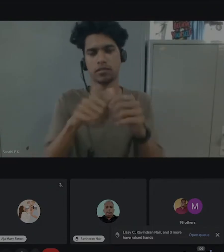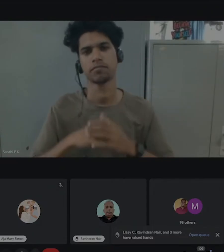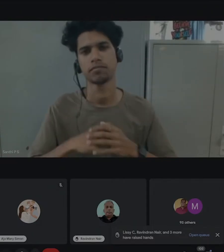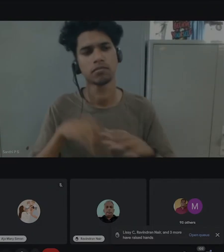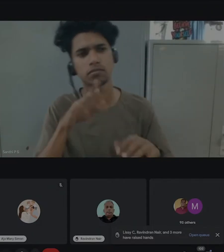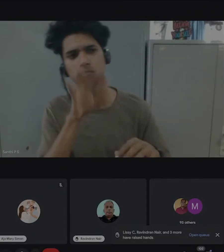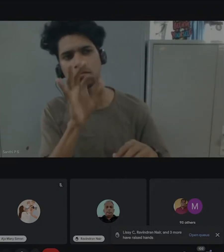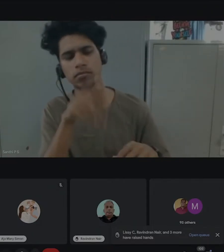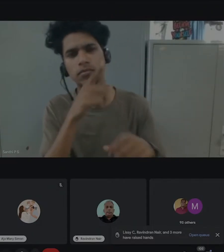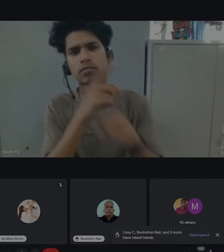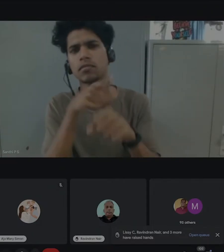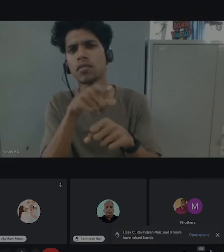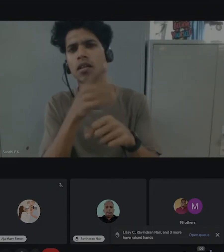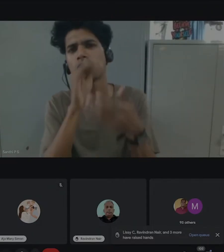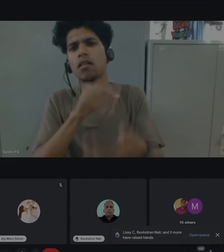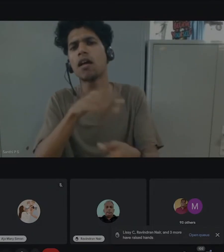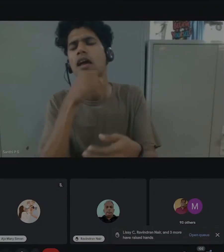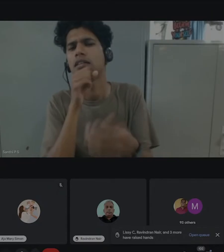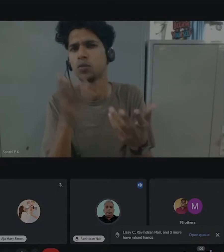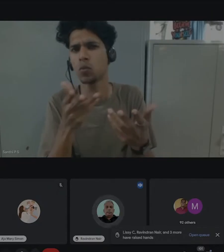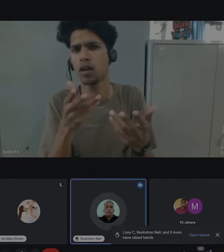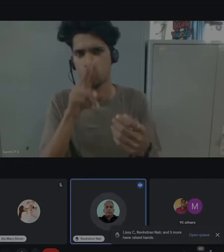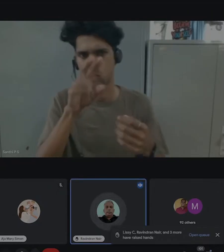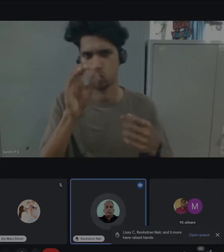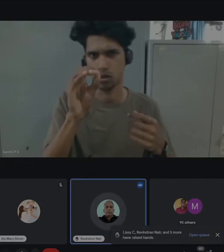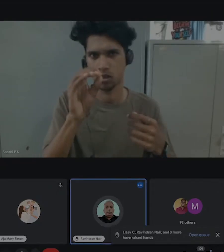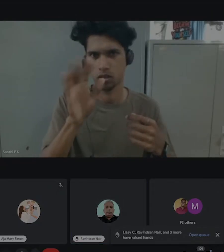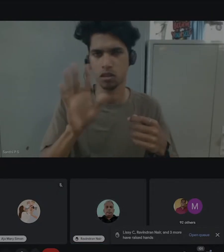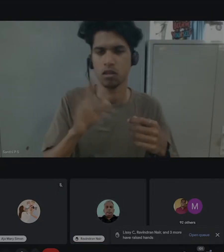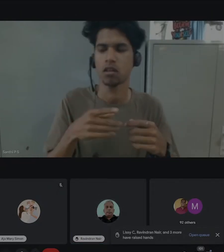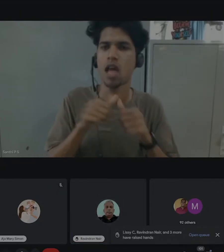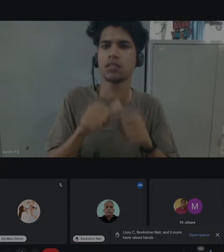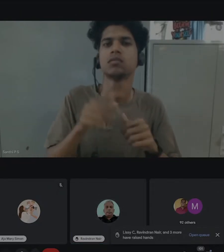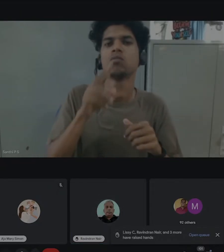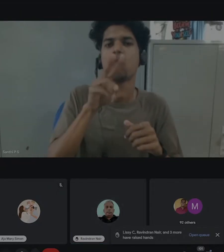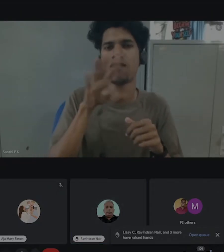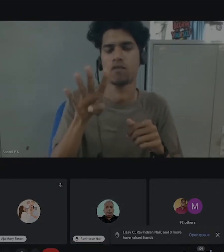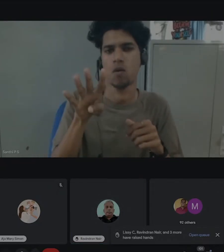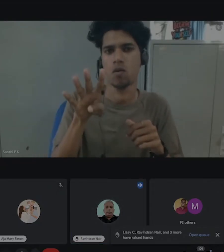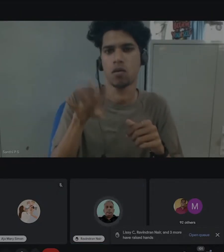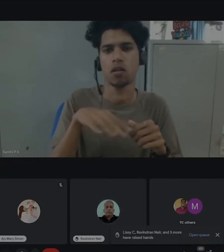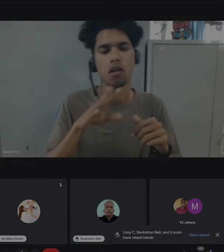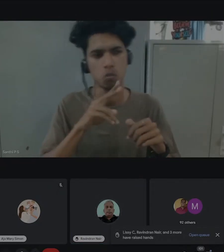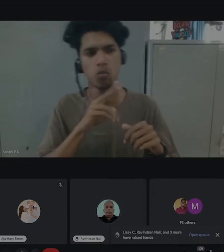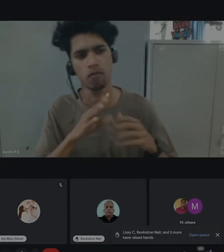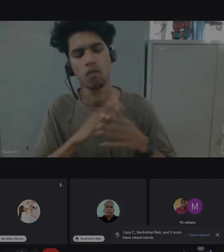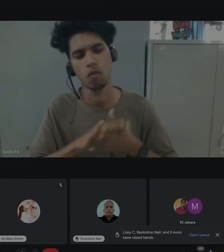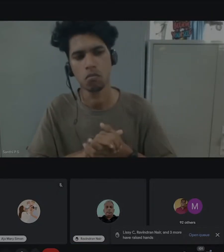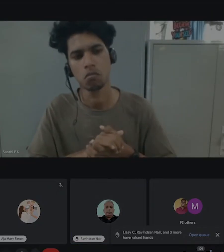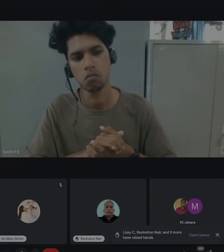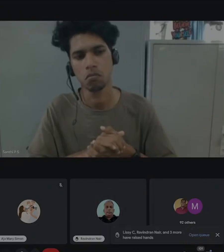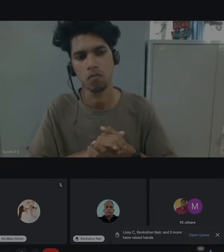സാർ ഇപ്പൊ എത്ര വയസ്സായി മോന്? 20 വയസ്സോ? 24 വയസ്സായി. 24 വയസ്സായി. നമുക്ക്